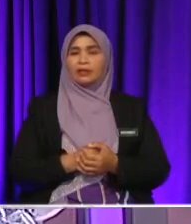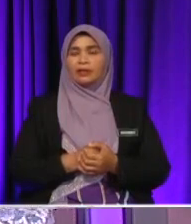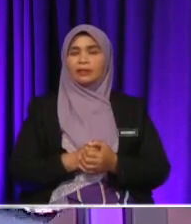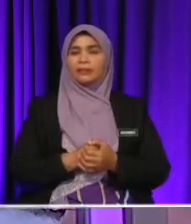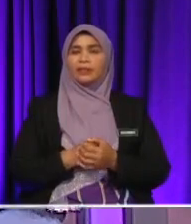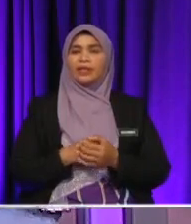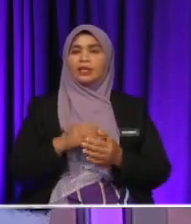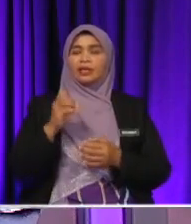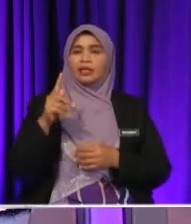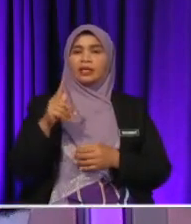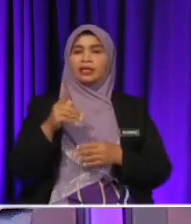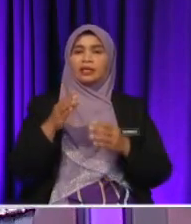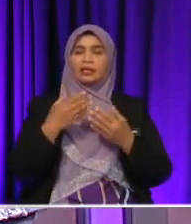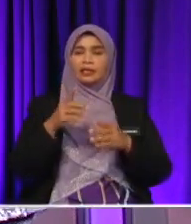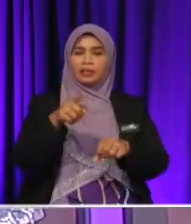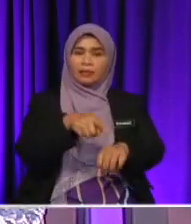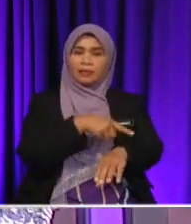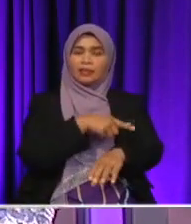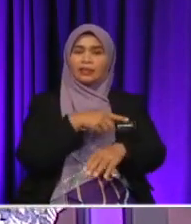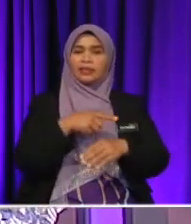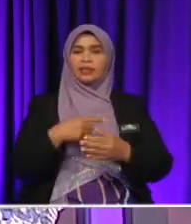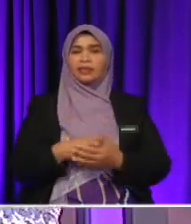oke sepanjang